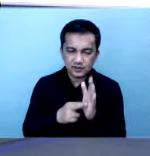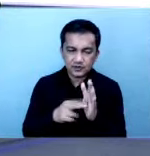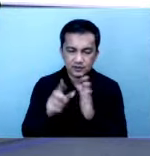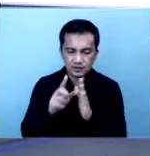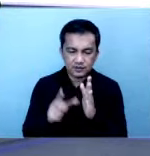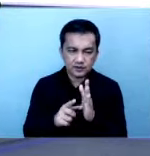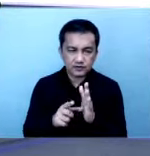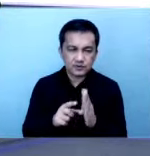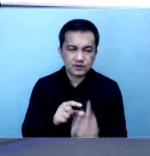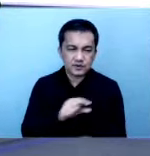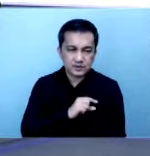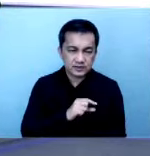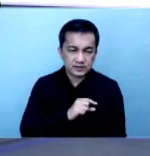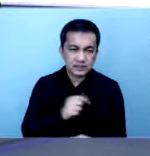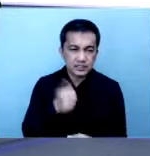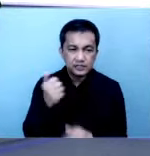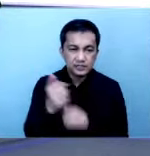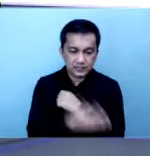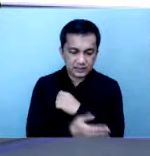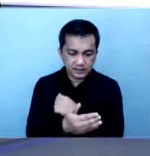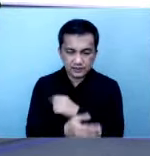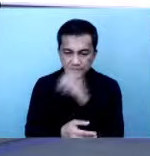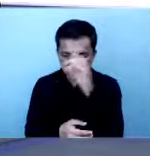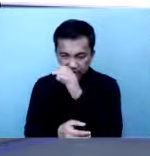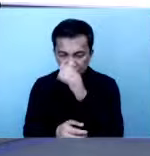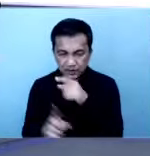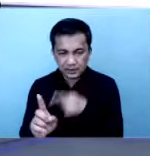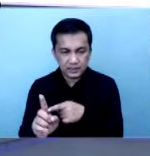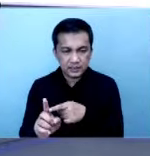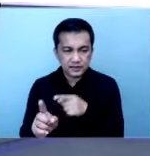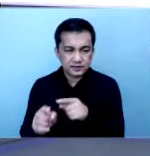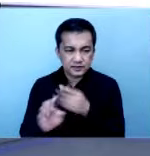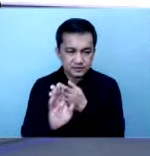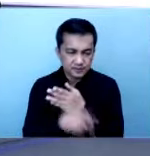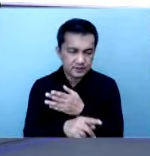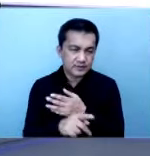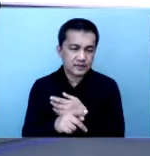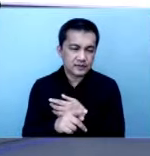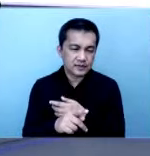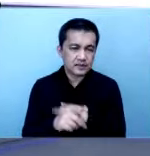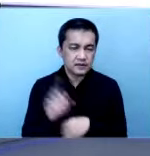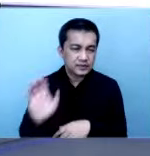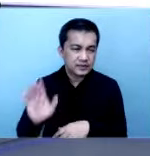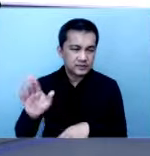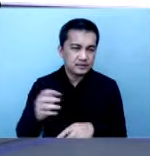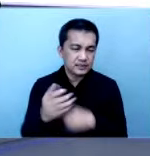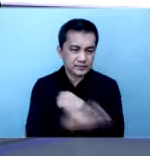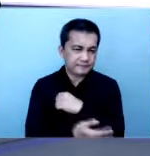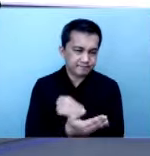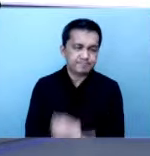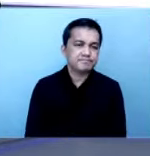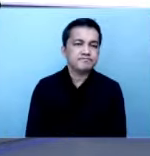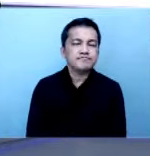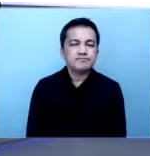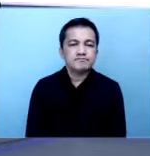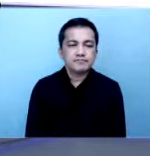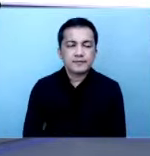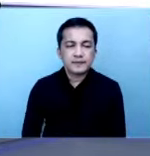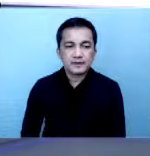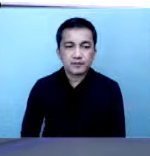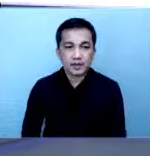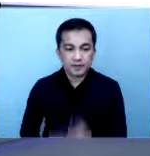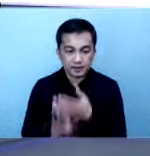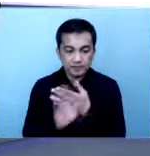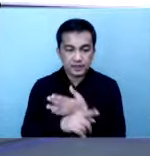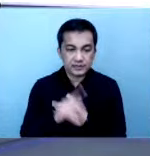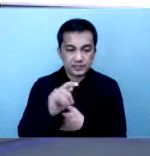ng ibang bansa para mahanap ang isang tao at maibalik siya sa kanyang pinagmulang bansa. At ang pagbabalik ni Teves sa